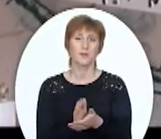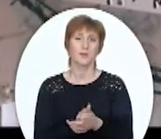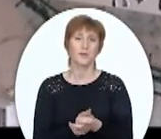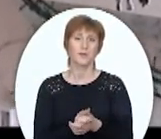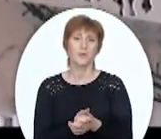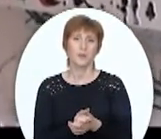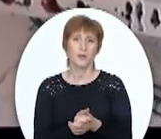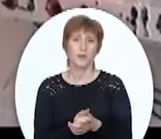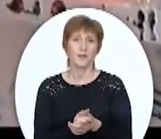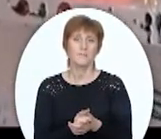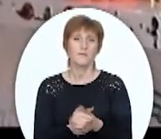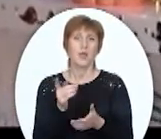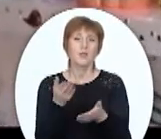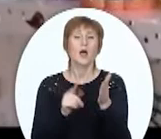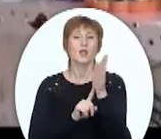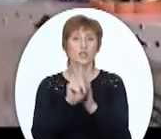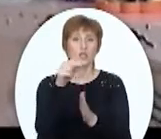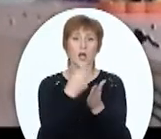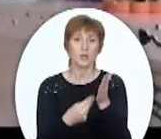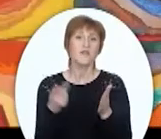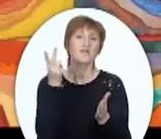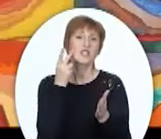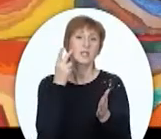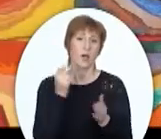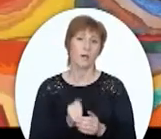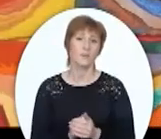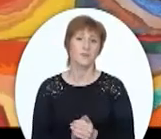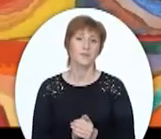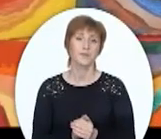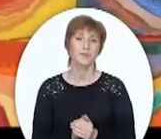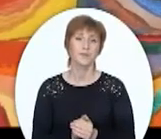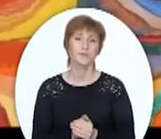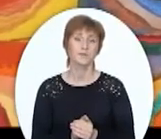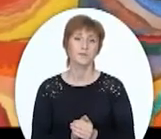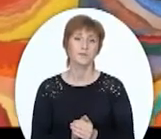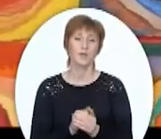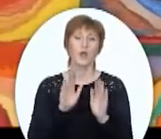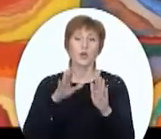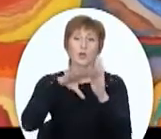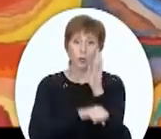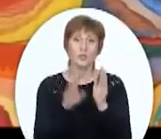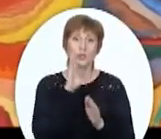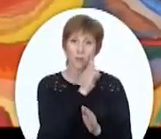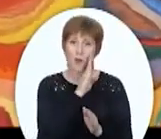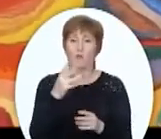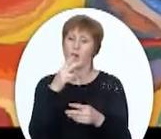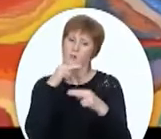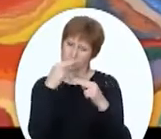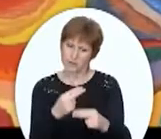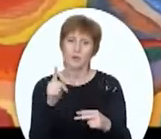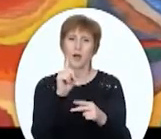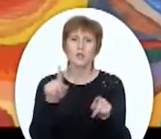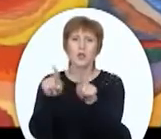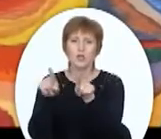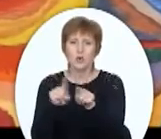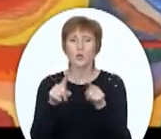каких-то этих. Но вот и она начала рисовать всегда. Лишь позже мама Ольга обратила внимание на